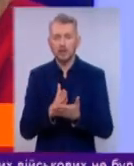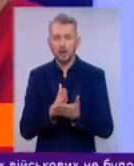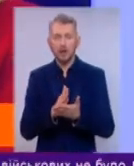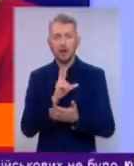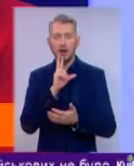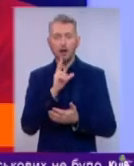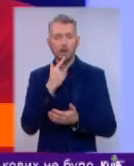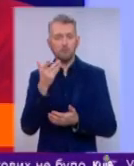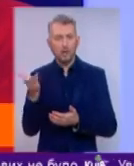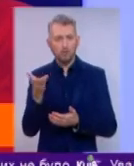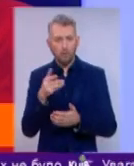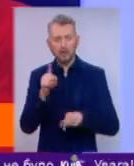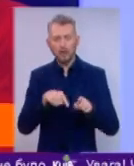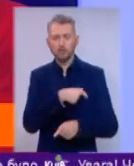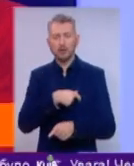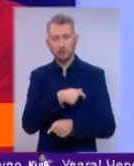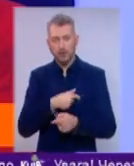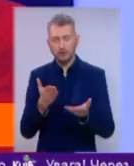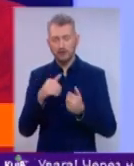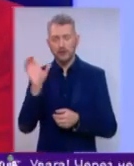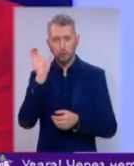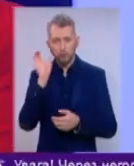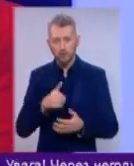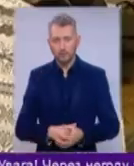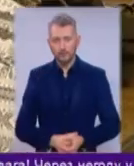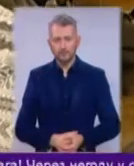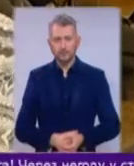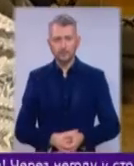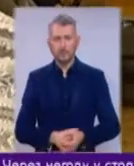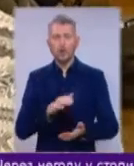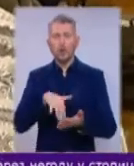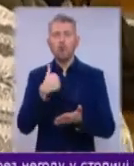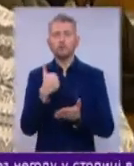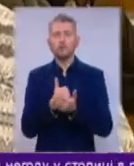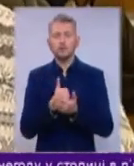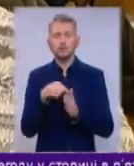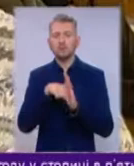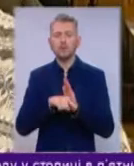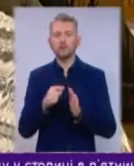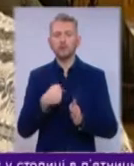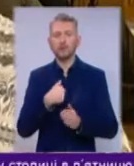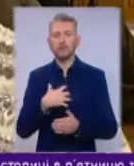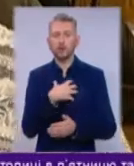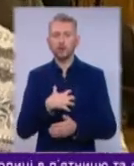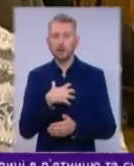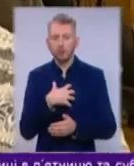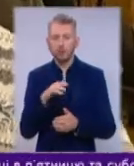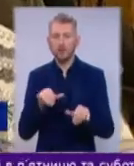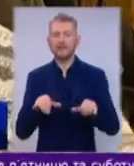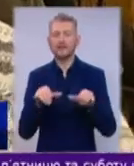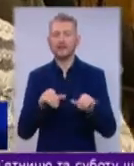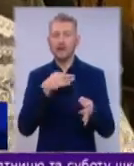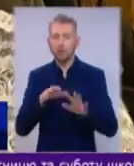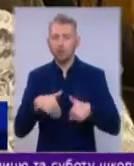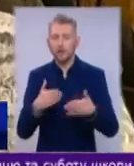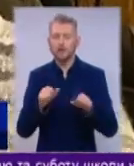мова декотрих депутатів. Давайте послухаємо. Основний момент, котрий нам важливий в венеційських рекомендаціях, це можливість